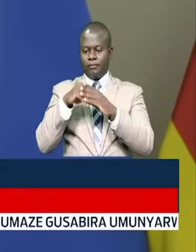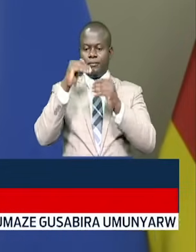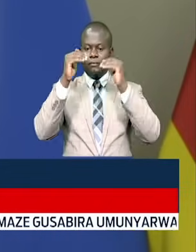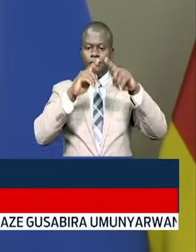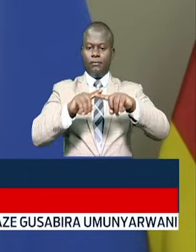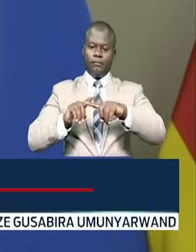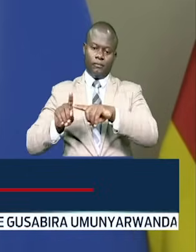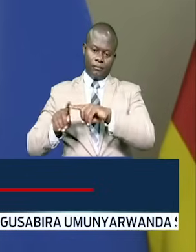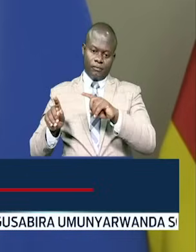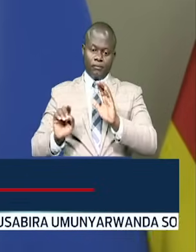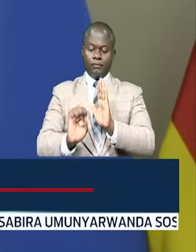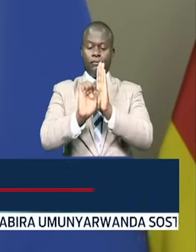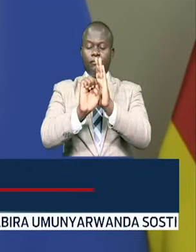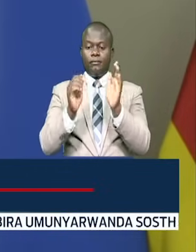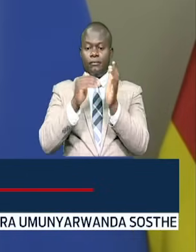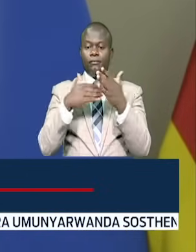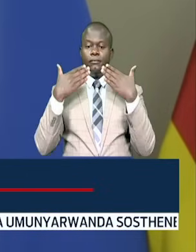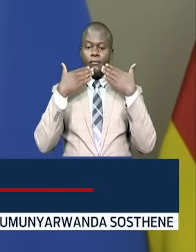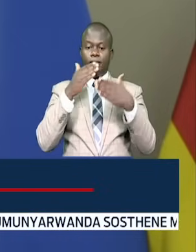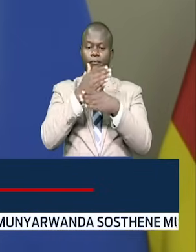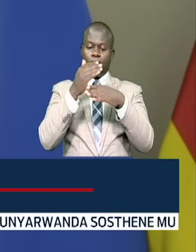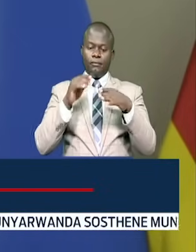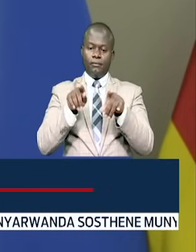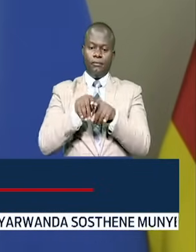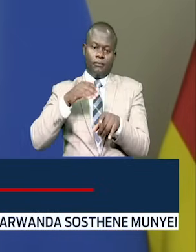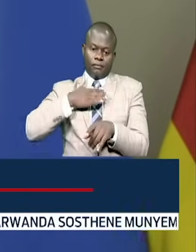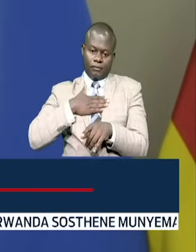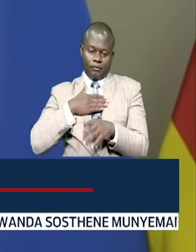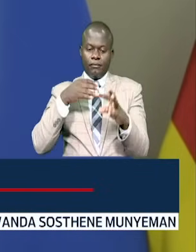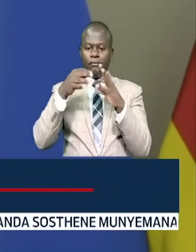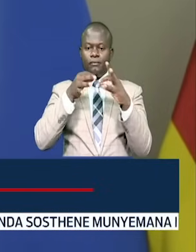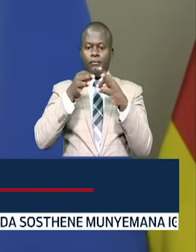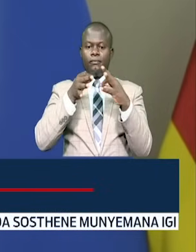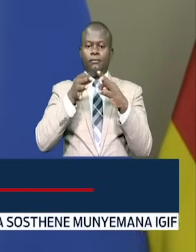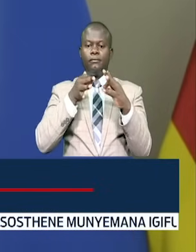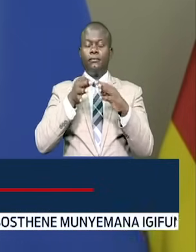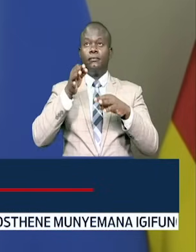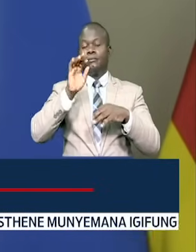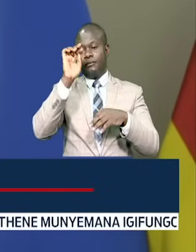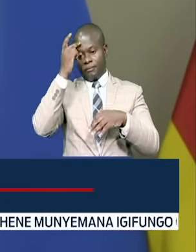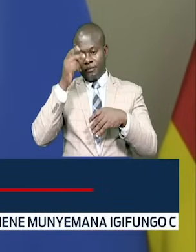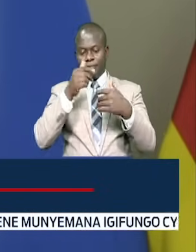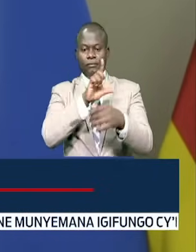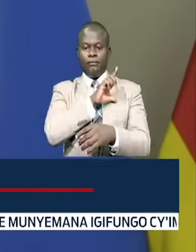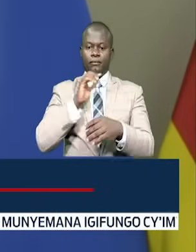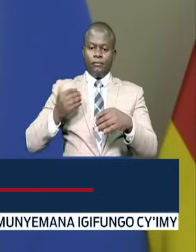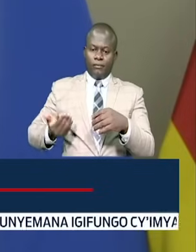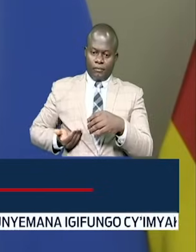zinyuranye. Urugero ndetse nashimira Ministre mugenzi wanjye warukomojeho ni politiki y'amahirwe abagore, aho nko